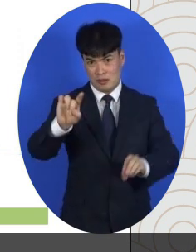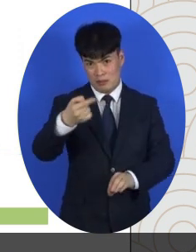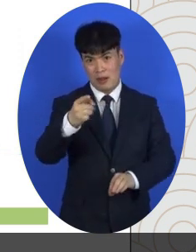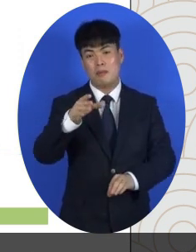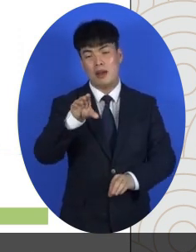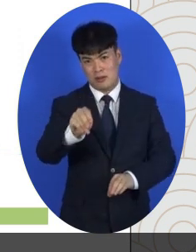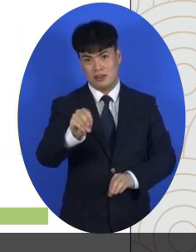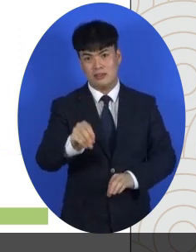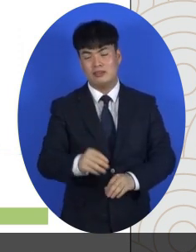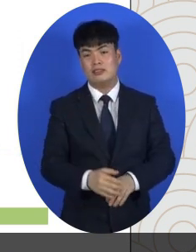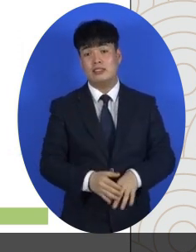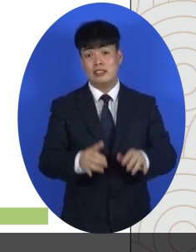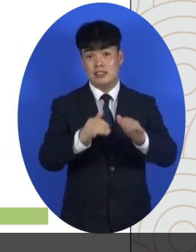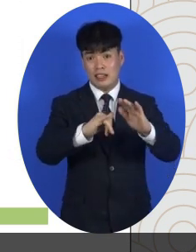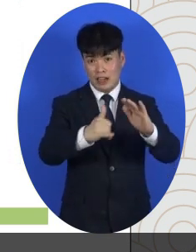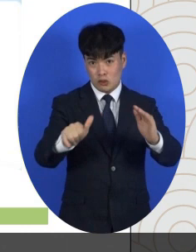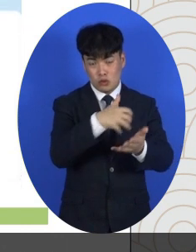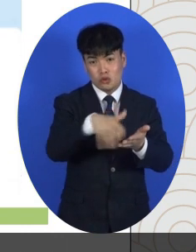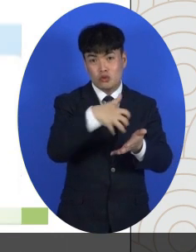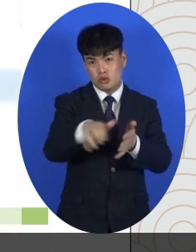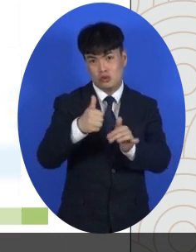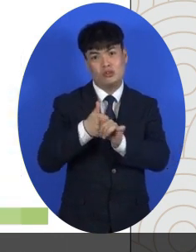100만 원까지 가구별로 지급되는데요.